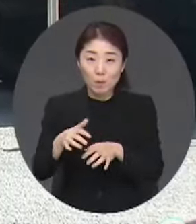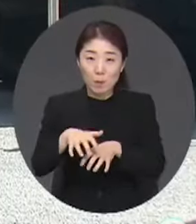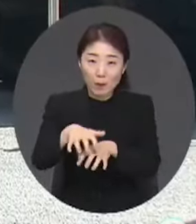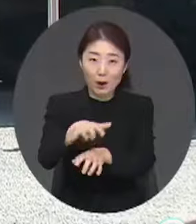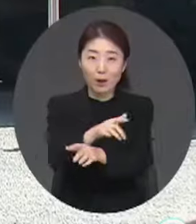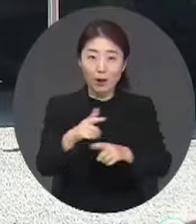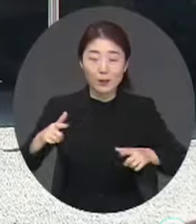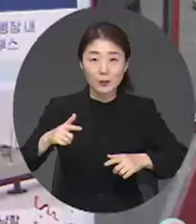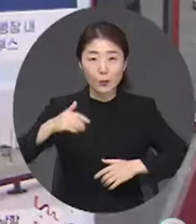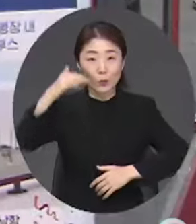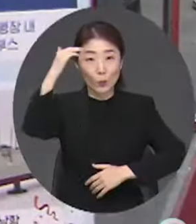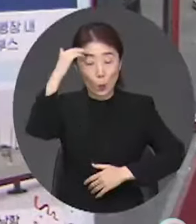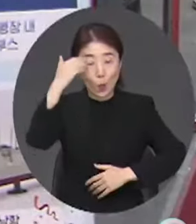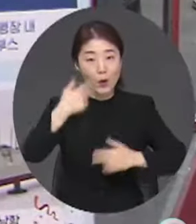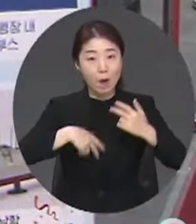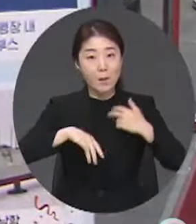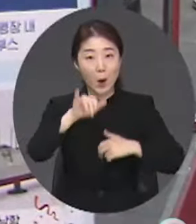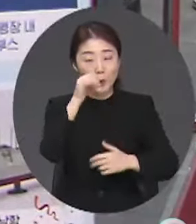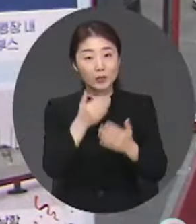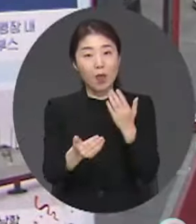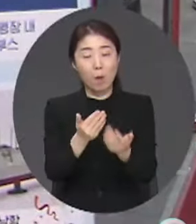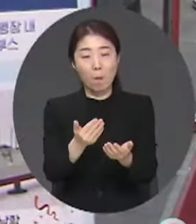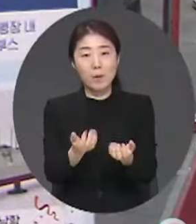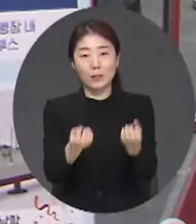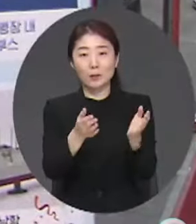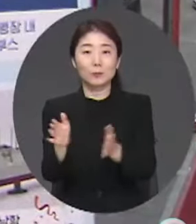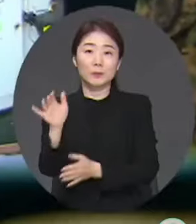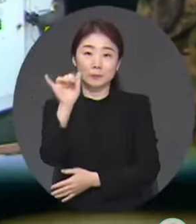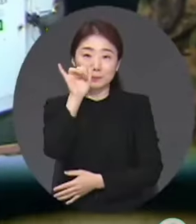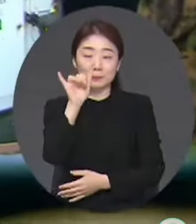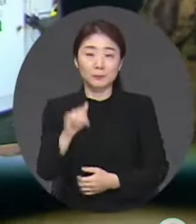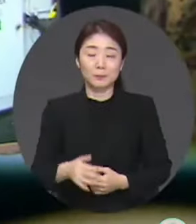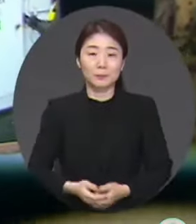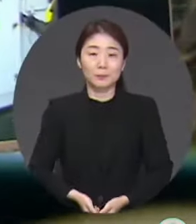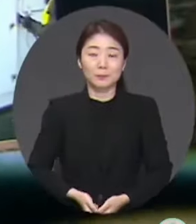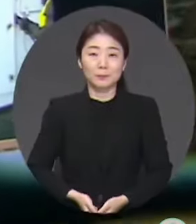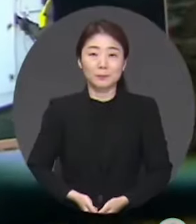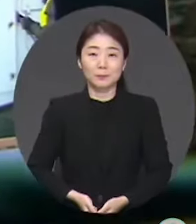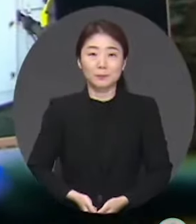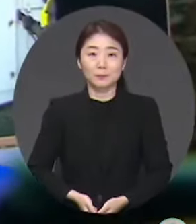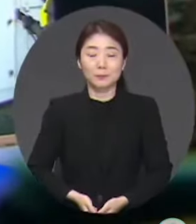다채로운 볼거리와 체험 행사도 즐길 수 있습니다. MBC 뉴스 이재경입니다.